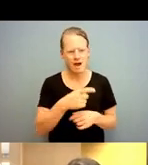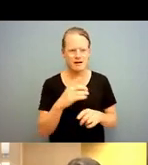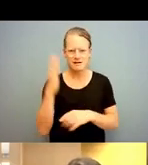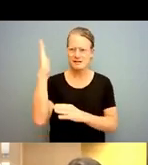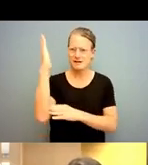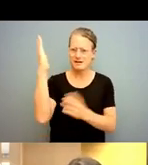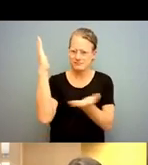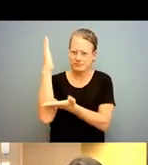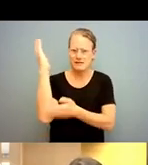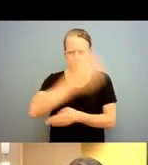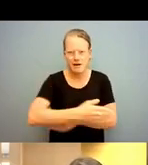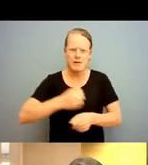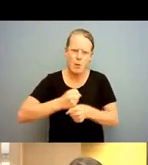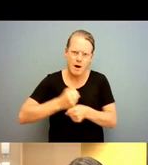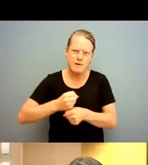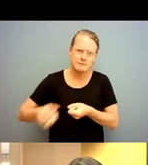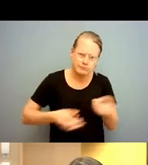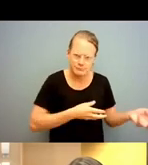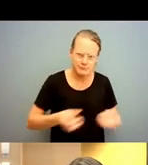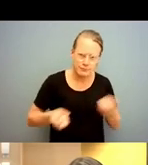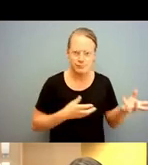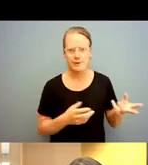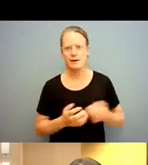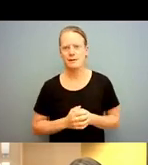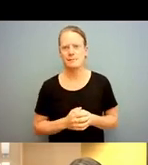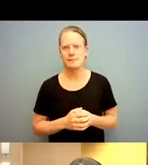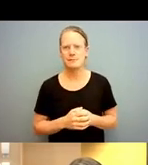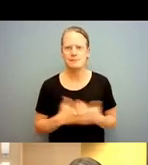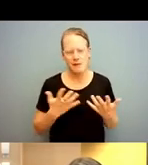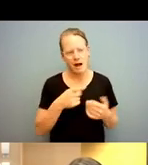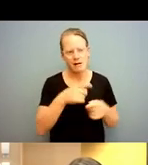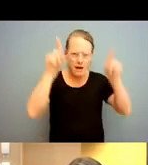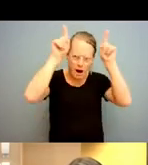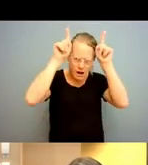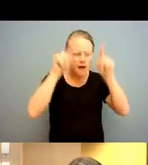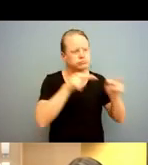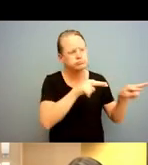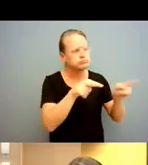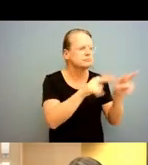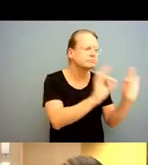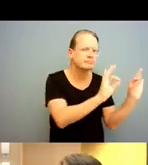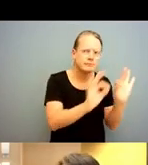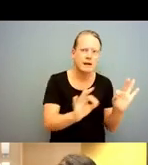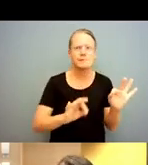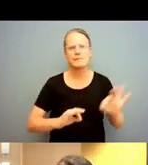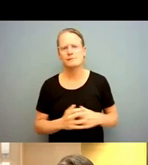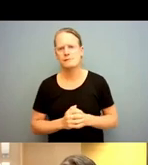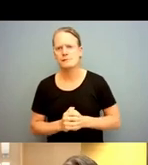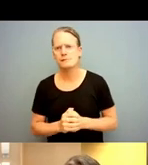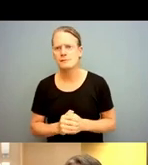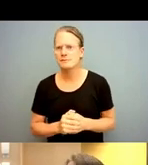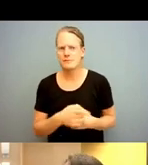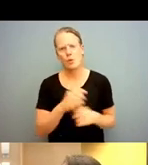vätti soot vuorasuholmo voingasti kaskupäivi, ko outalke ilä sähtä nuuparka. Kiino